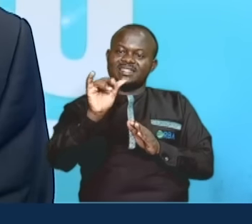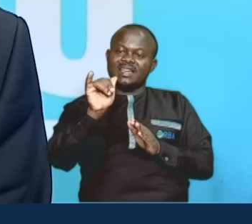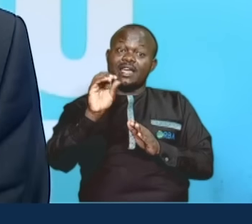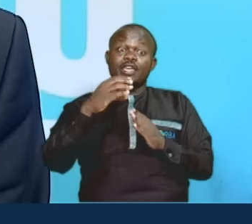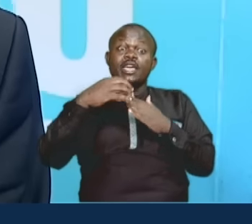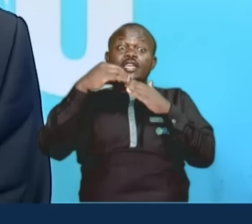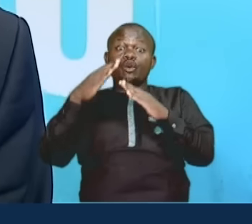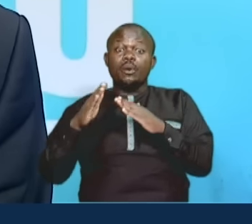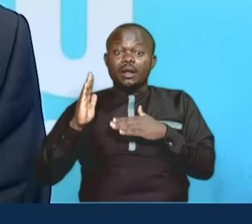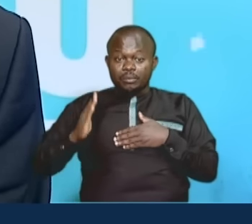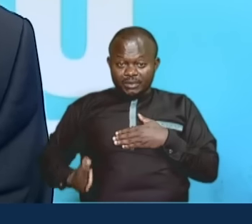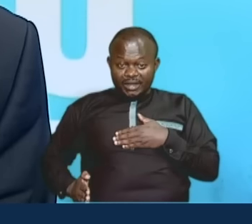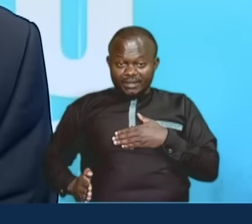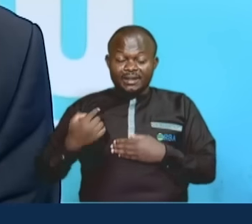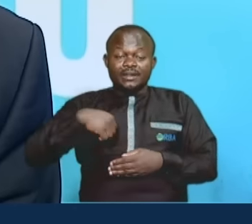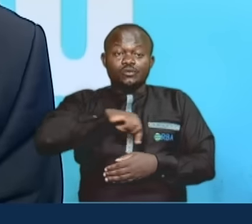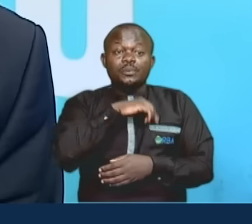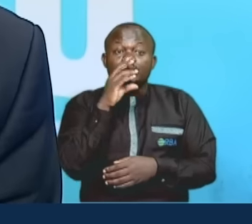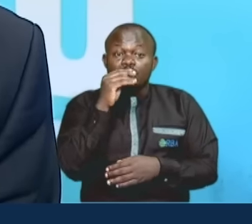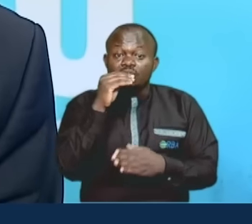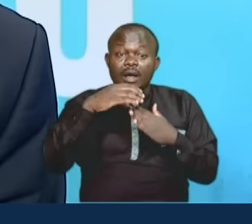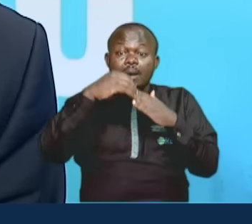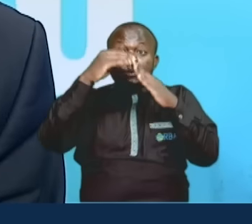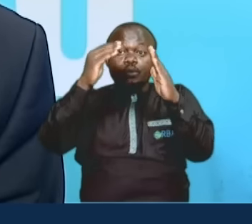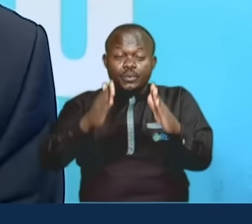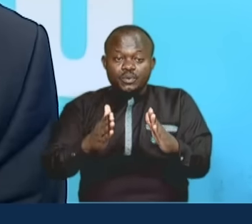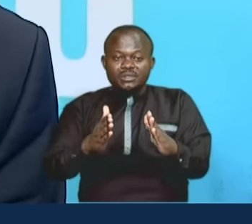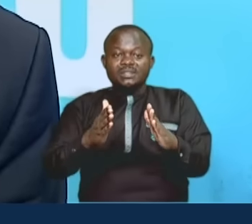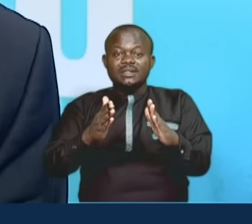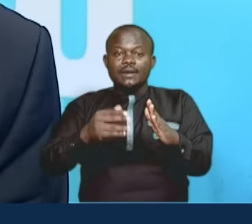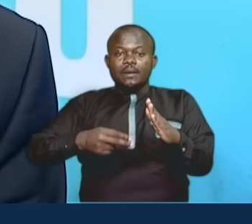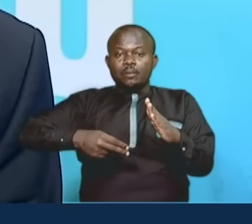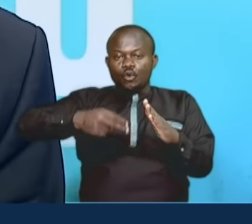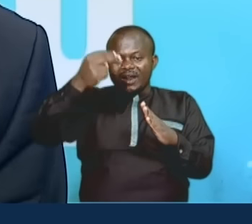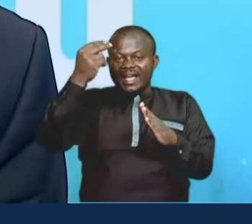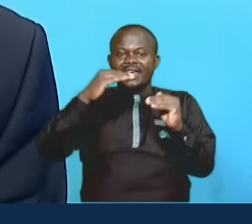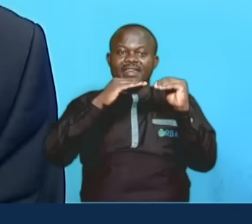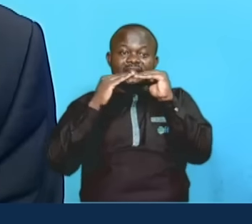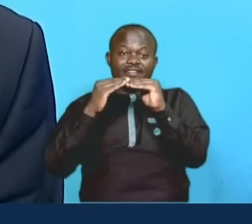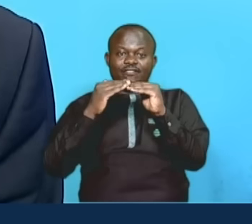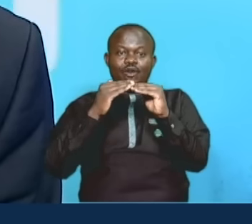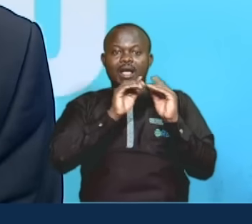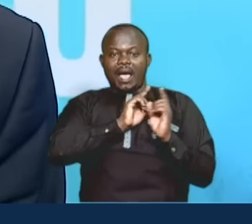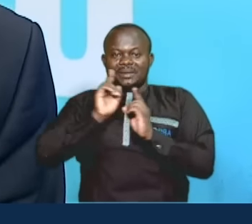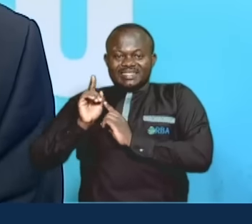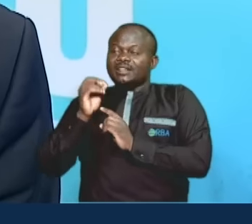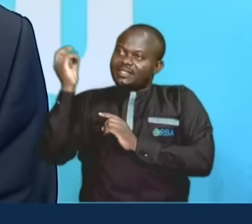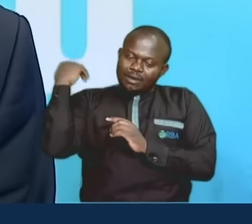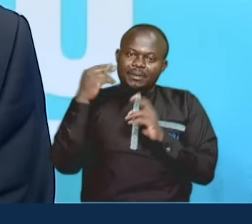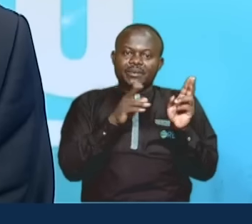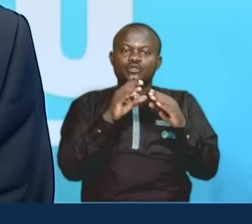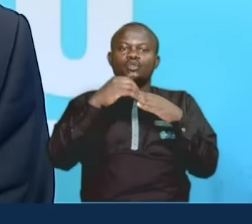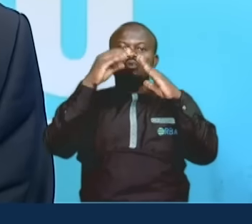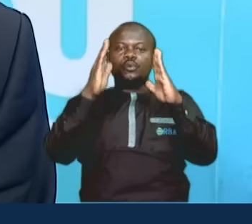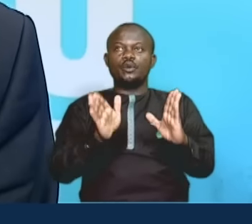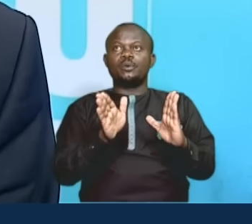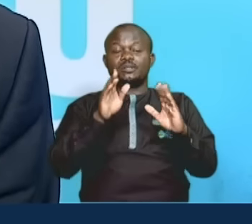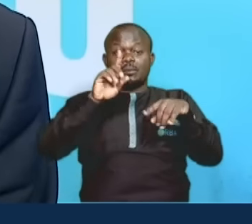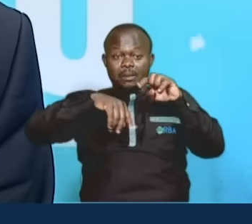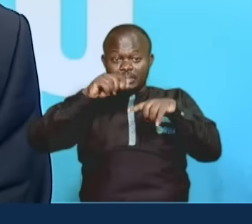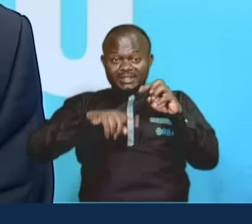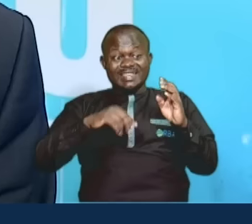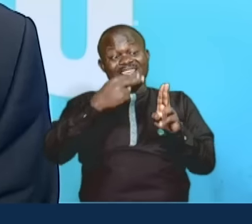Butare. Turimo turavuga abayobozi bo ku rwego rwa gisivile n'urwego rwa gisirikare cyangwa bakoze byombi.